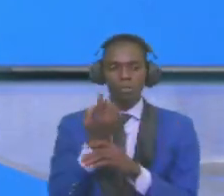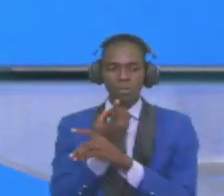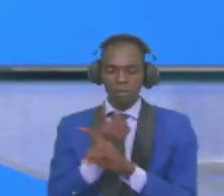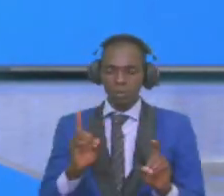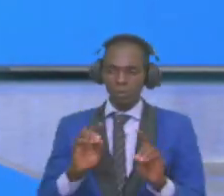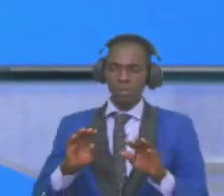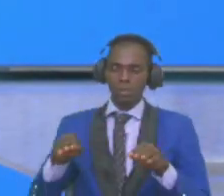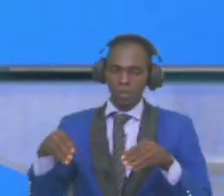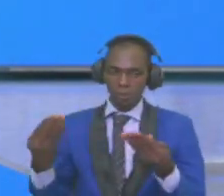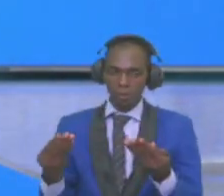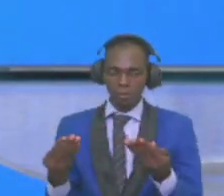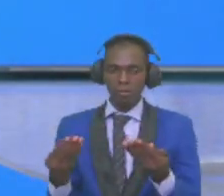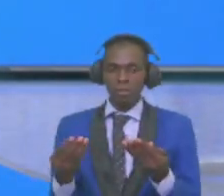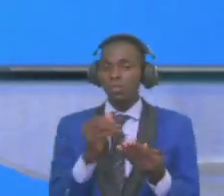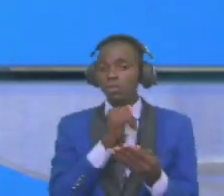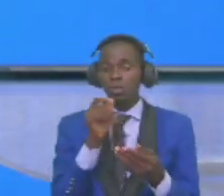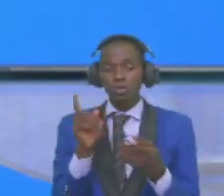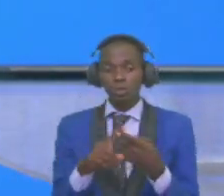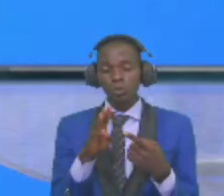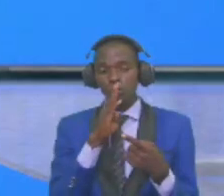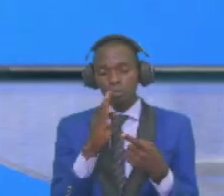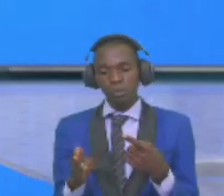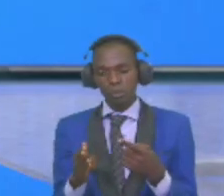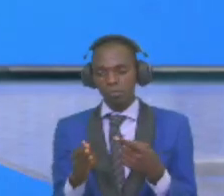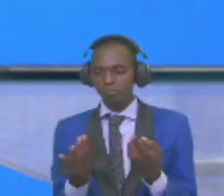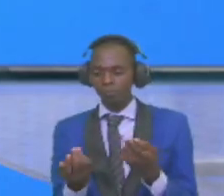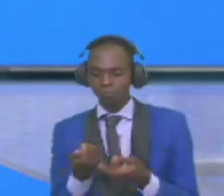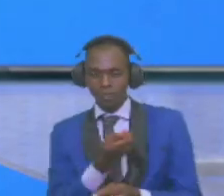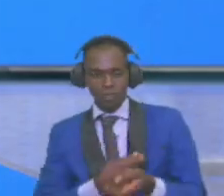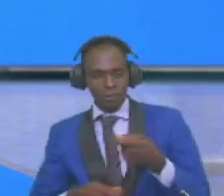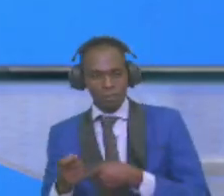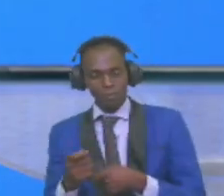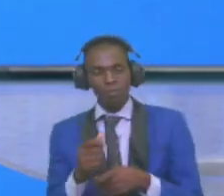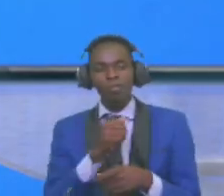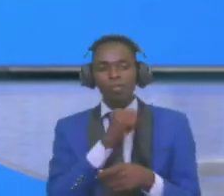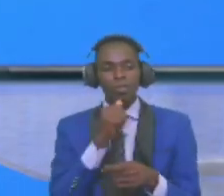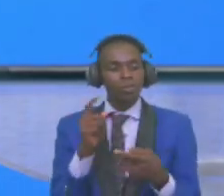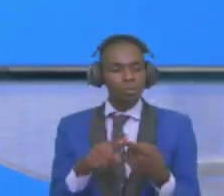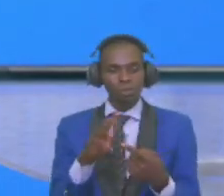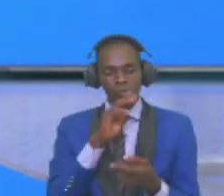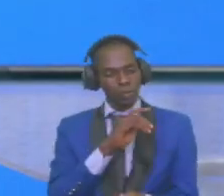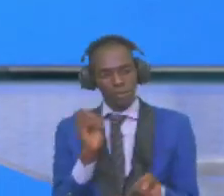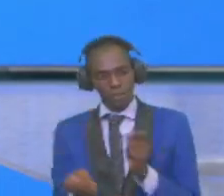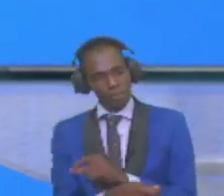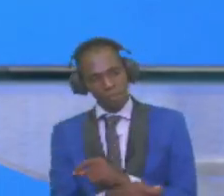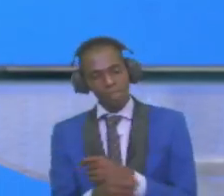pas pour la foi ne doit pas être atterré modifié